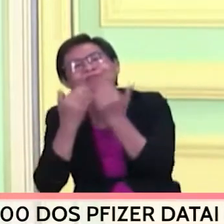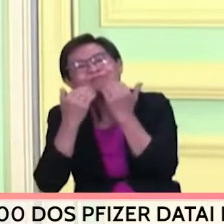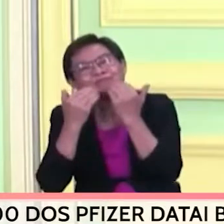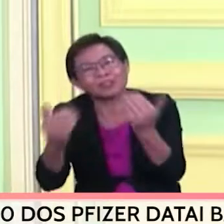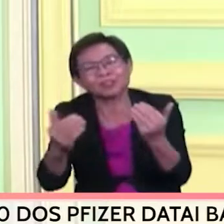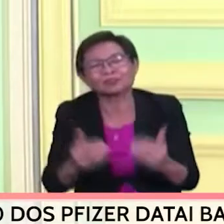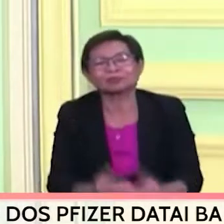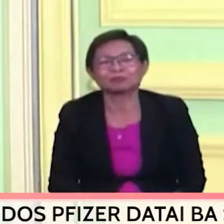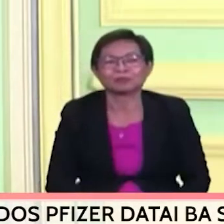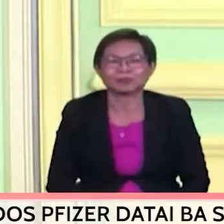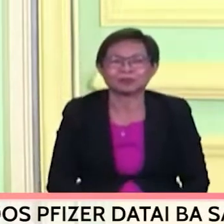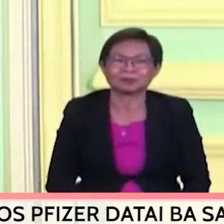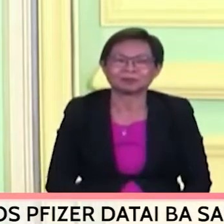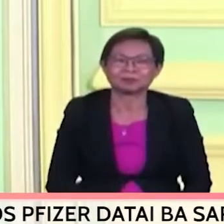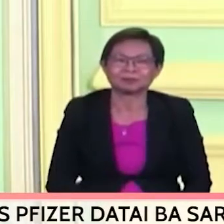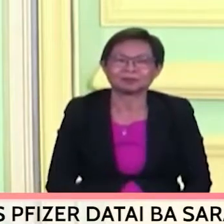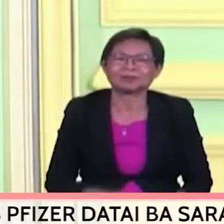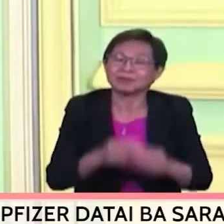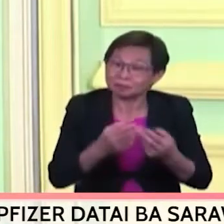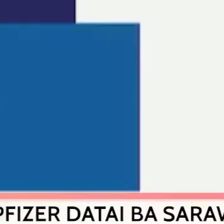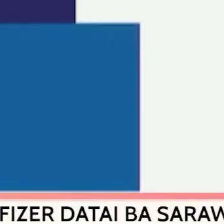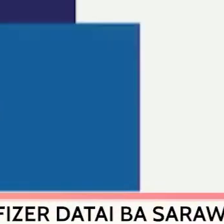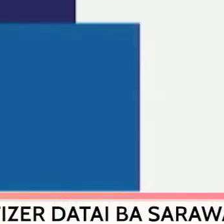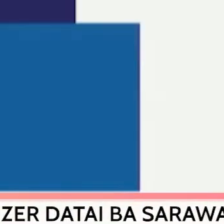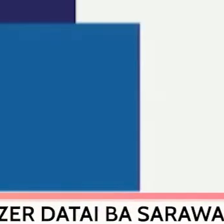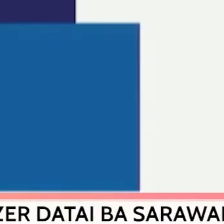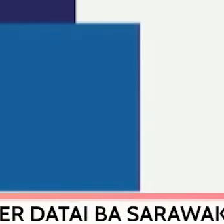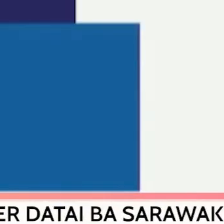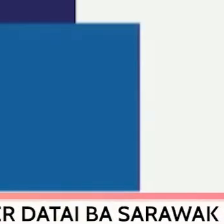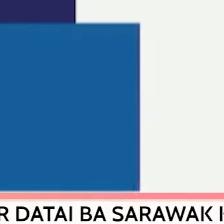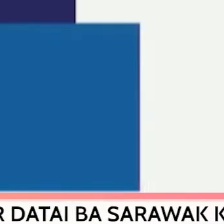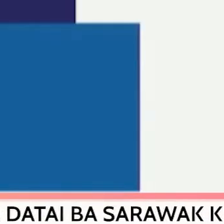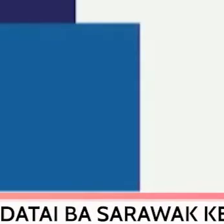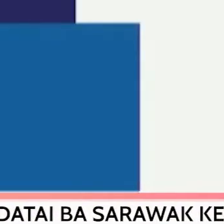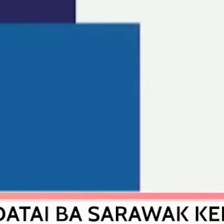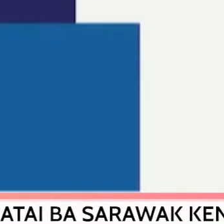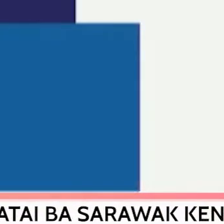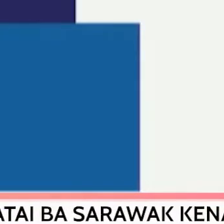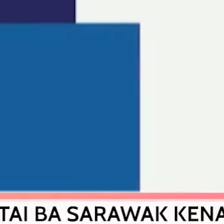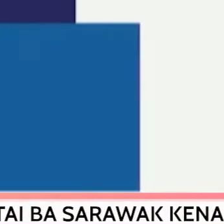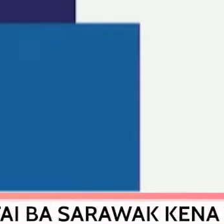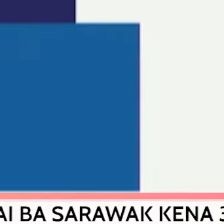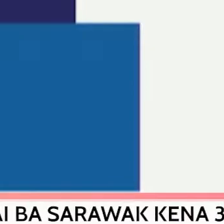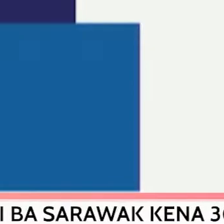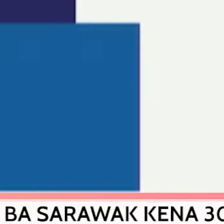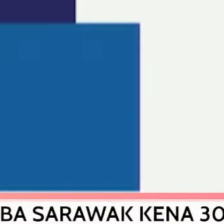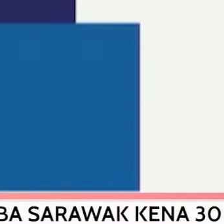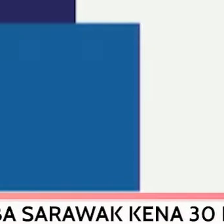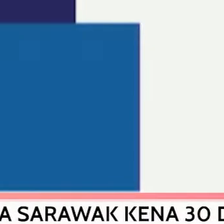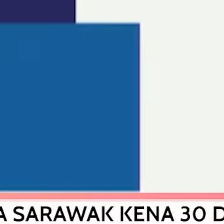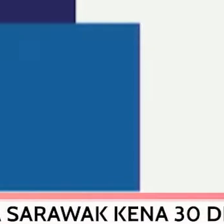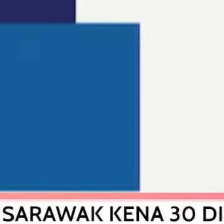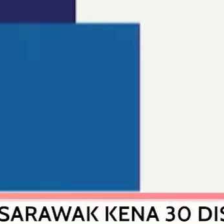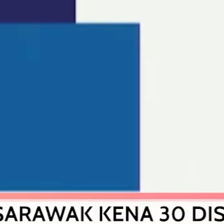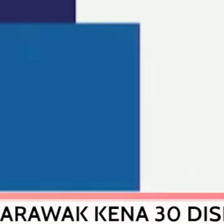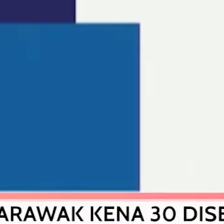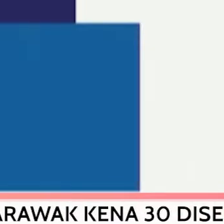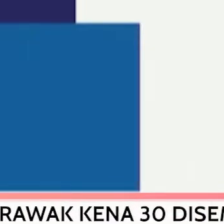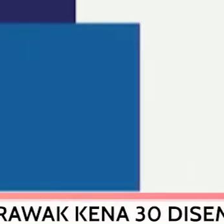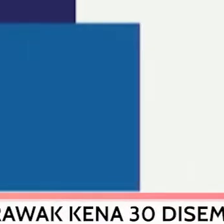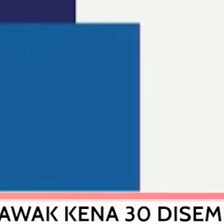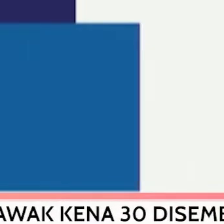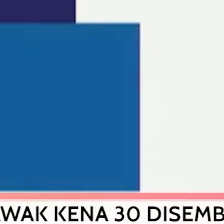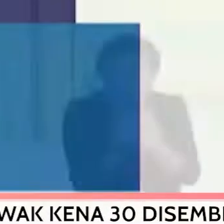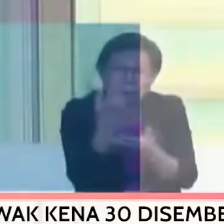2022 ianya number ke abis Nate 600.000 pengawak uang baru kelimpahan khas minuman kesektor dagang micromed